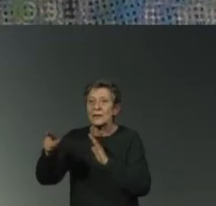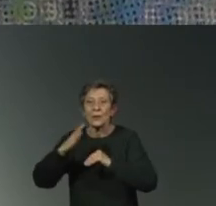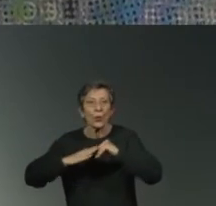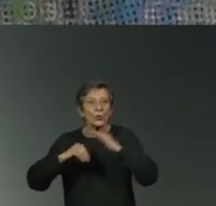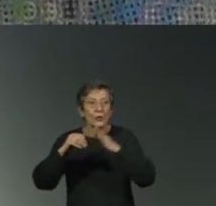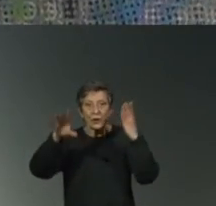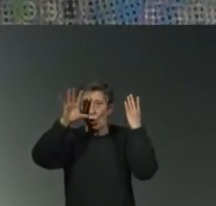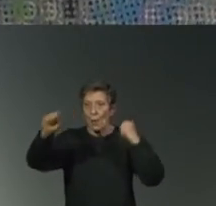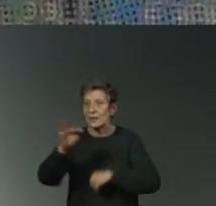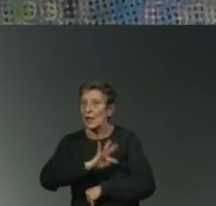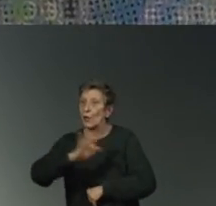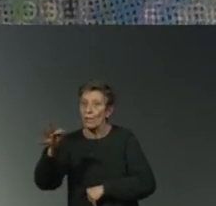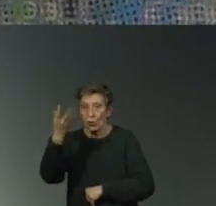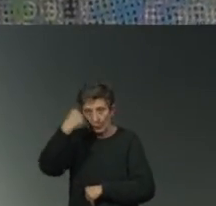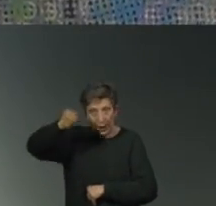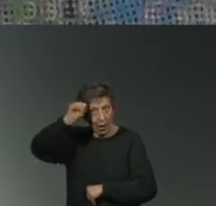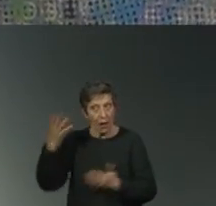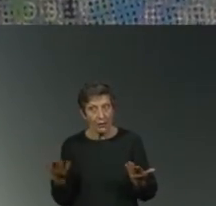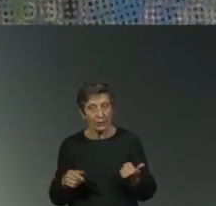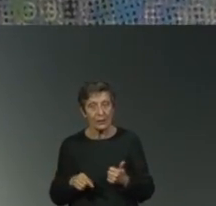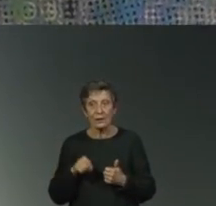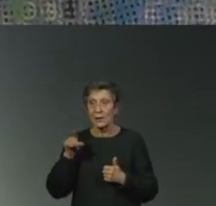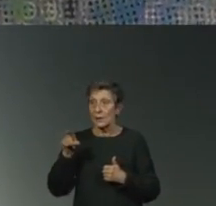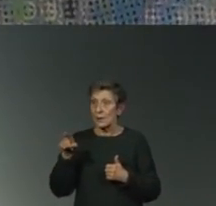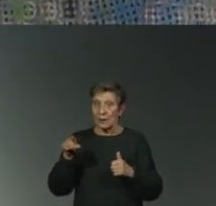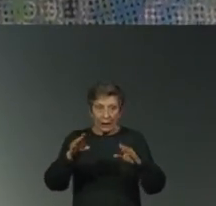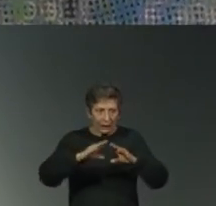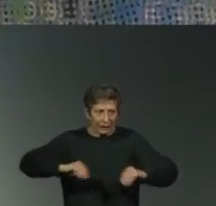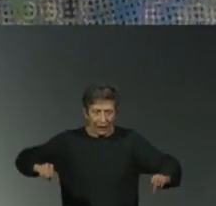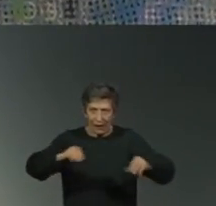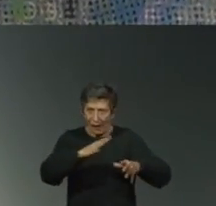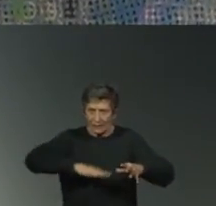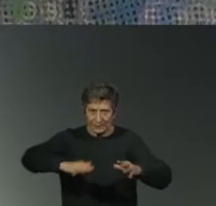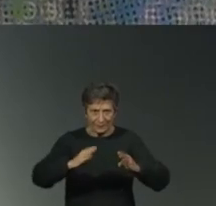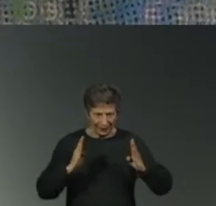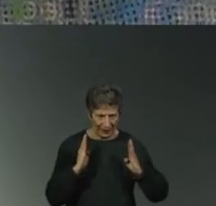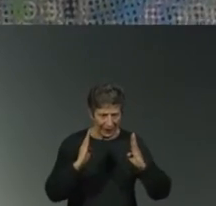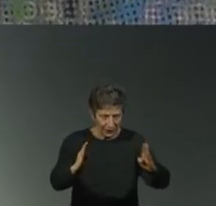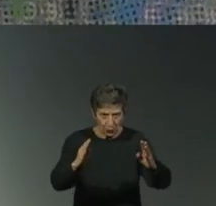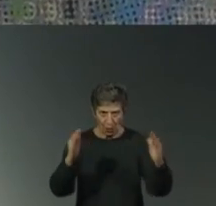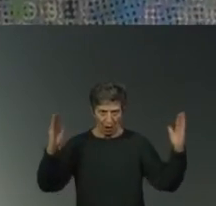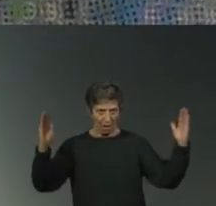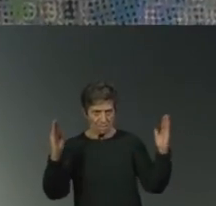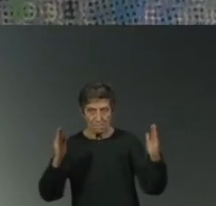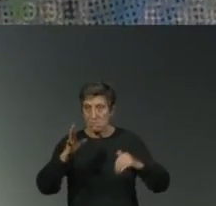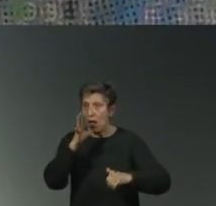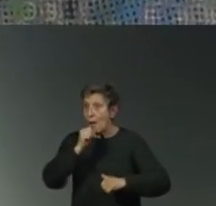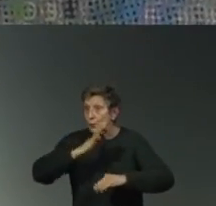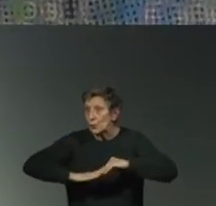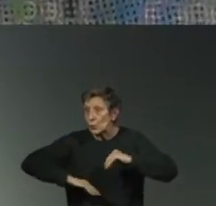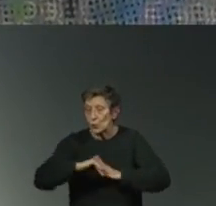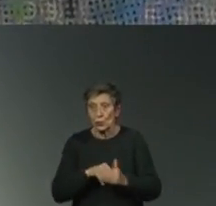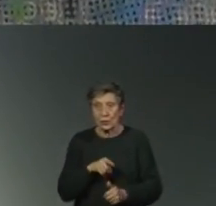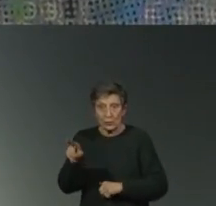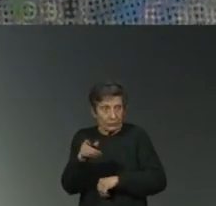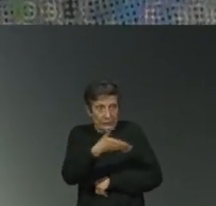France à Berlin, le terrain était très étroit, très enclavé, absolument impossible à construire, qu'il ne savait pas comment